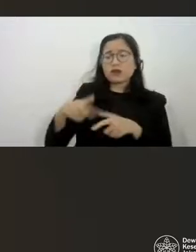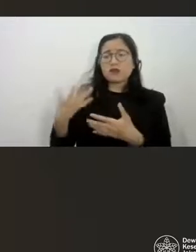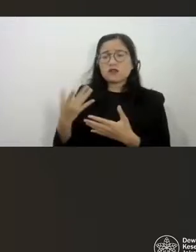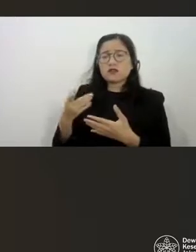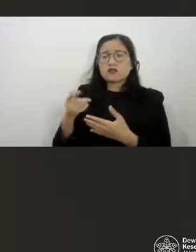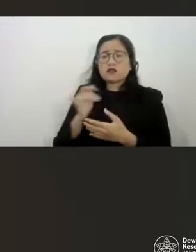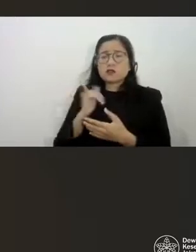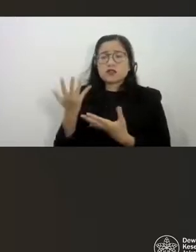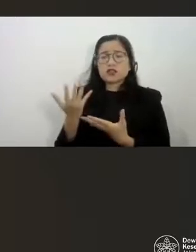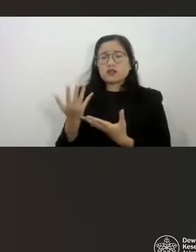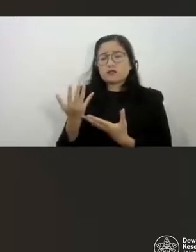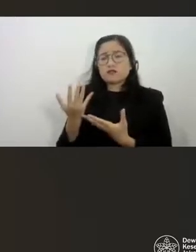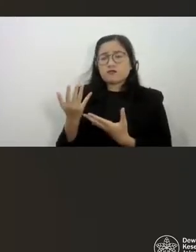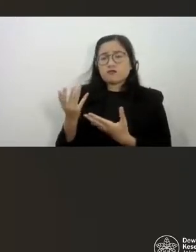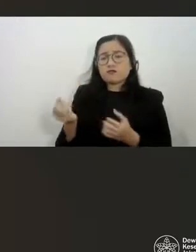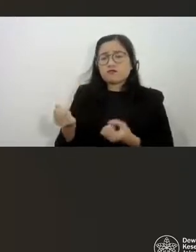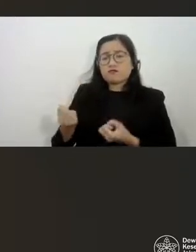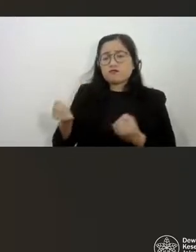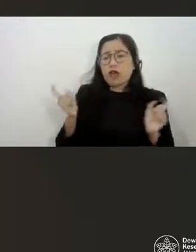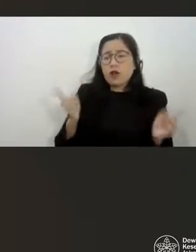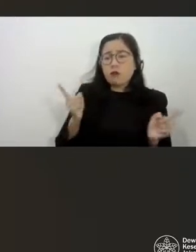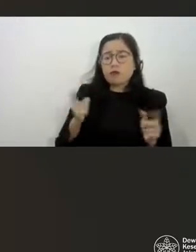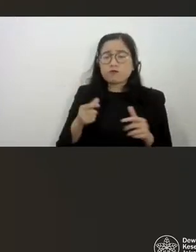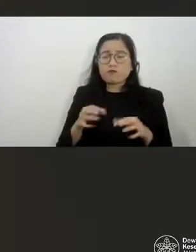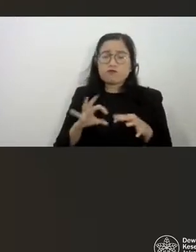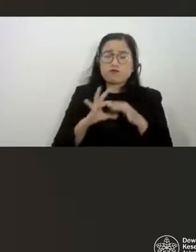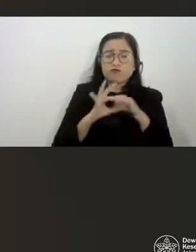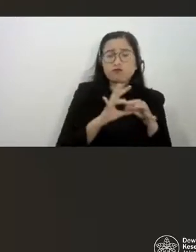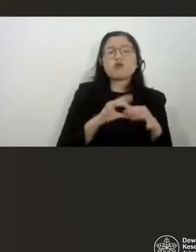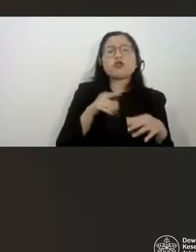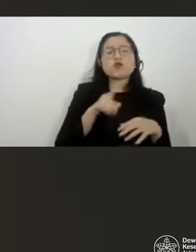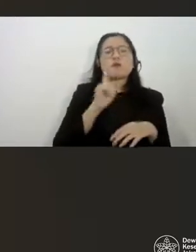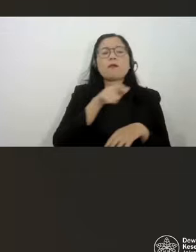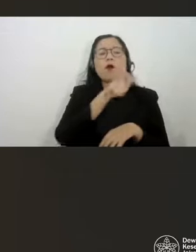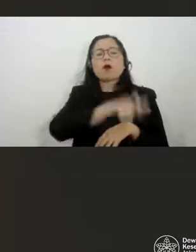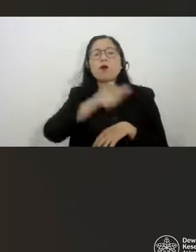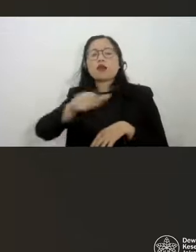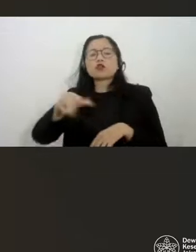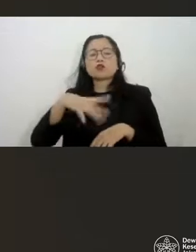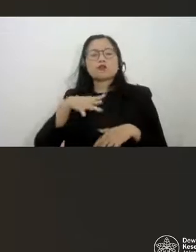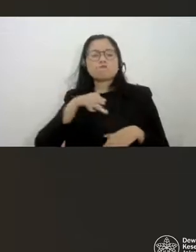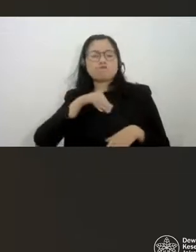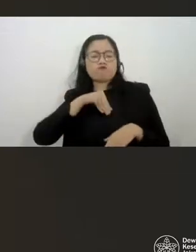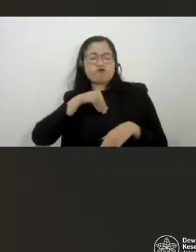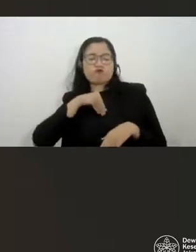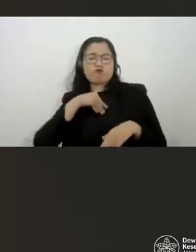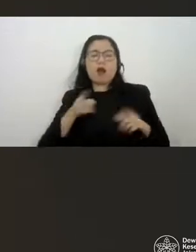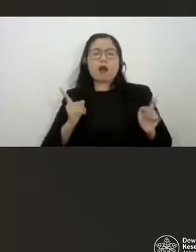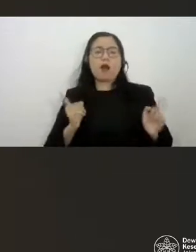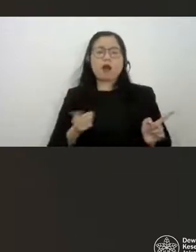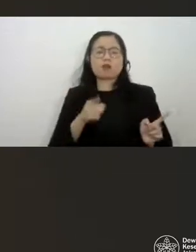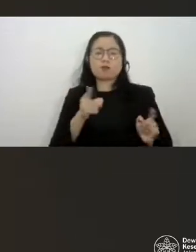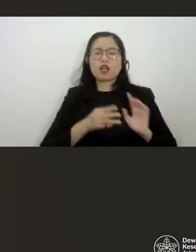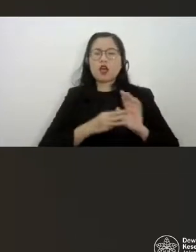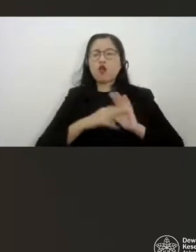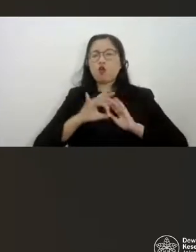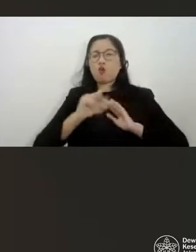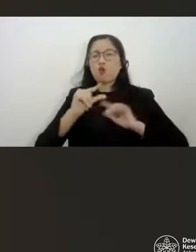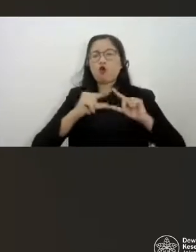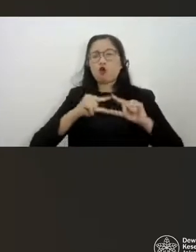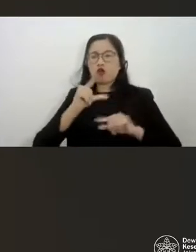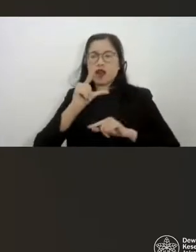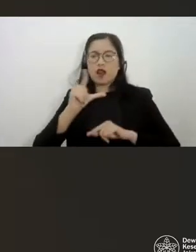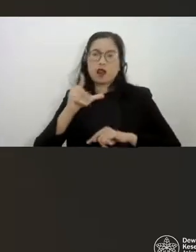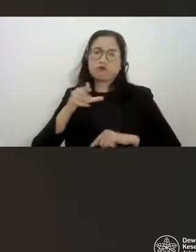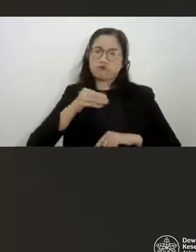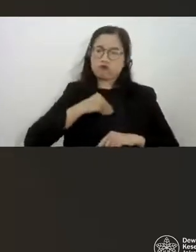masyarakatnya diselimuti nilai-nilai spiritual, sehingga mereka potensial memiliki integritas moral. Kondisi itu akan menginspirasi